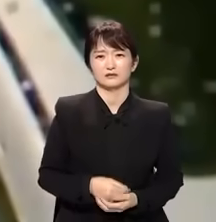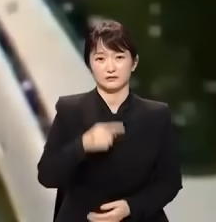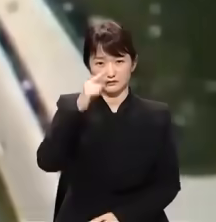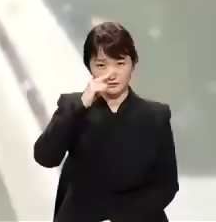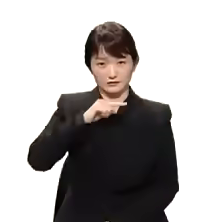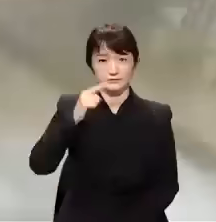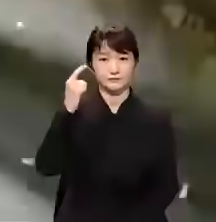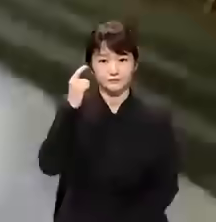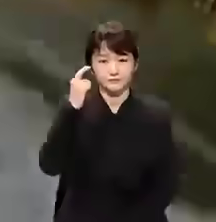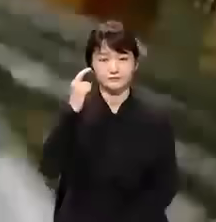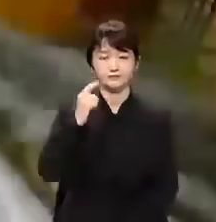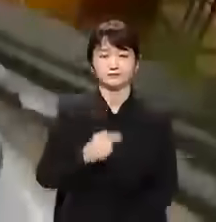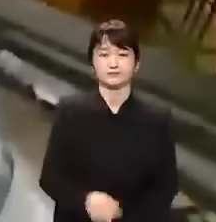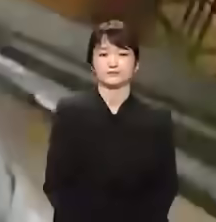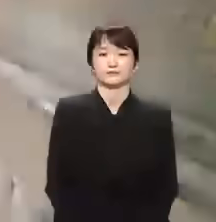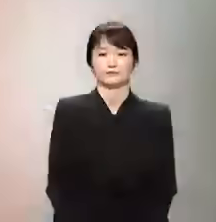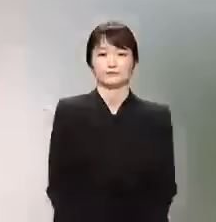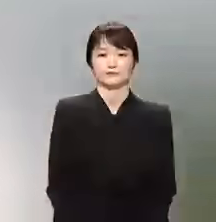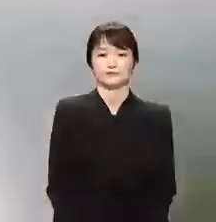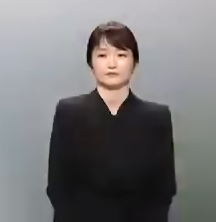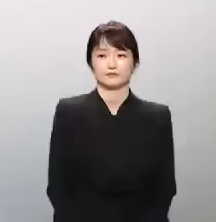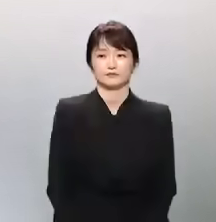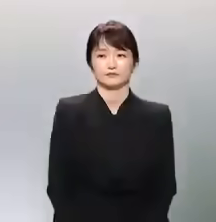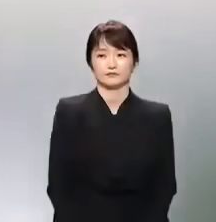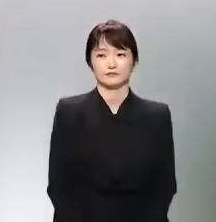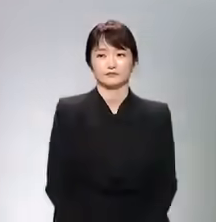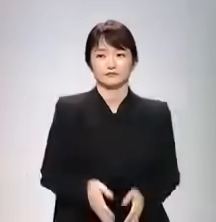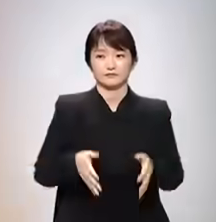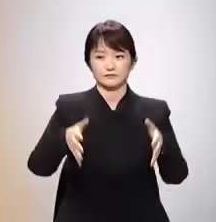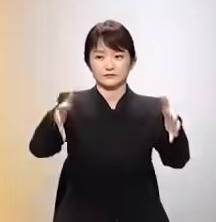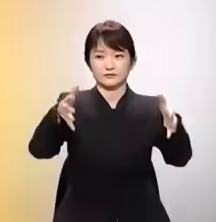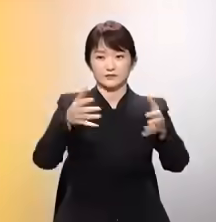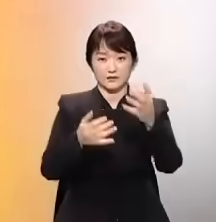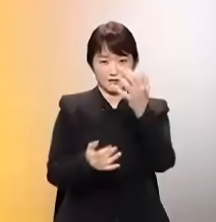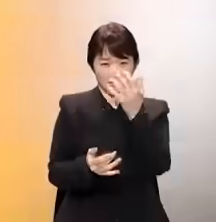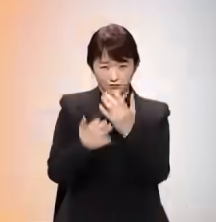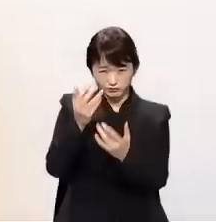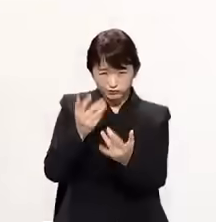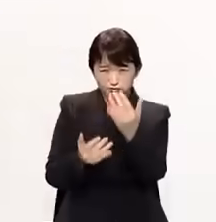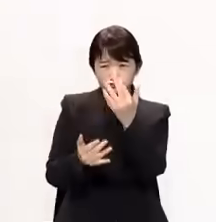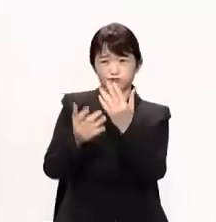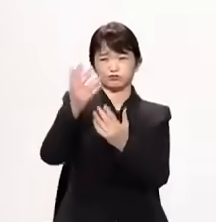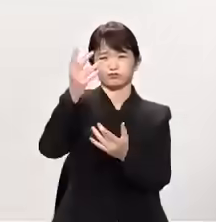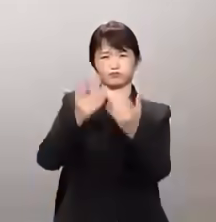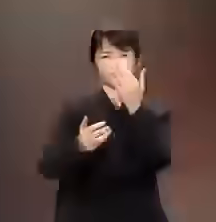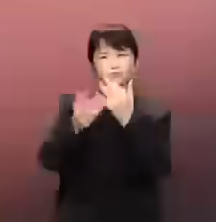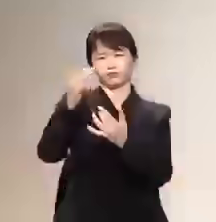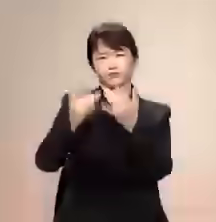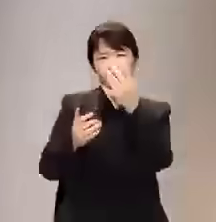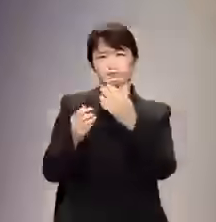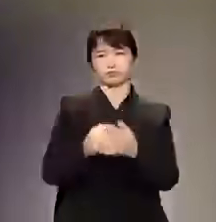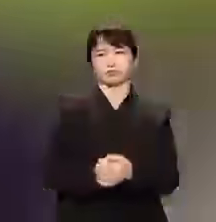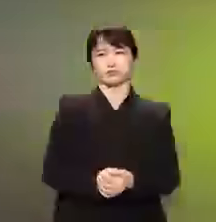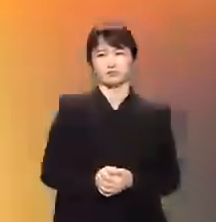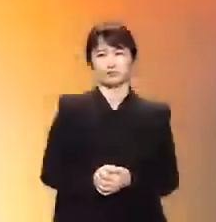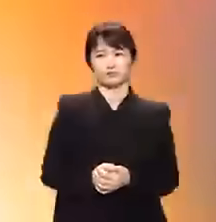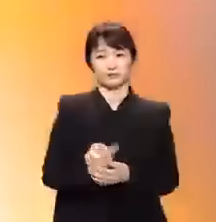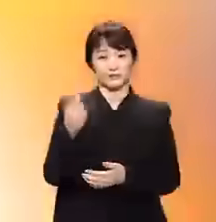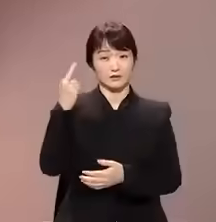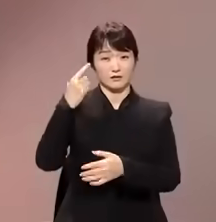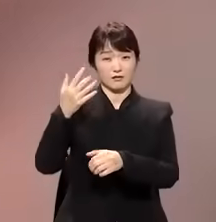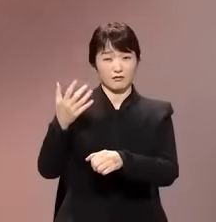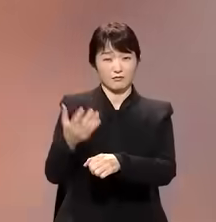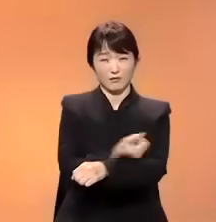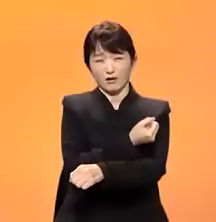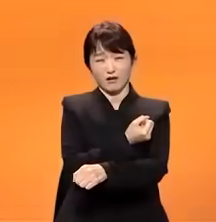태국으로 가보시죠네 도루 한복판의 시커먼 연기와 함께 불기둥이 치솟고 있습니다 심지어 터지는